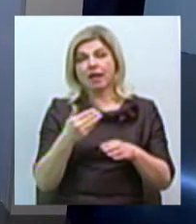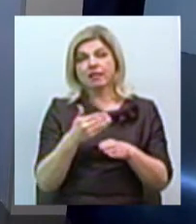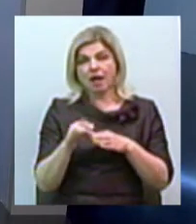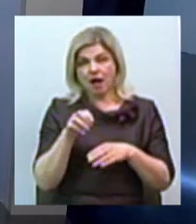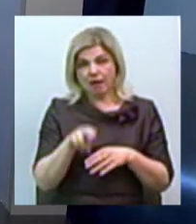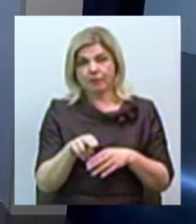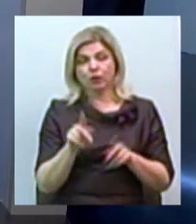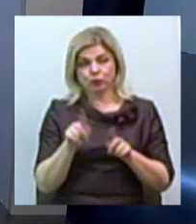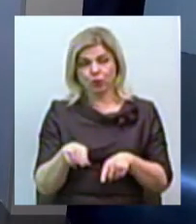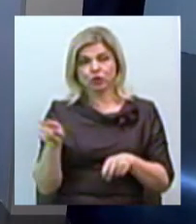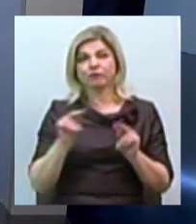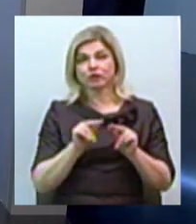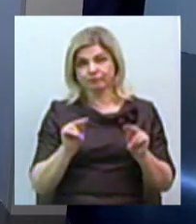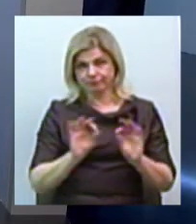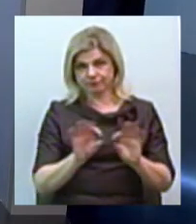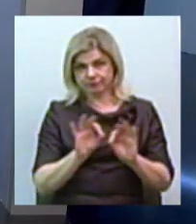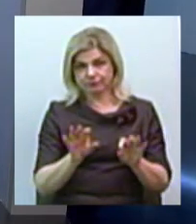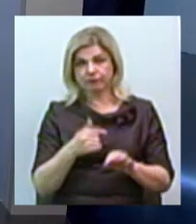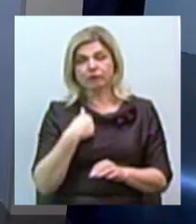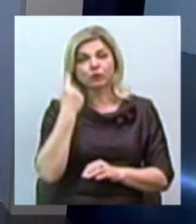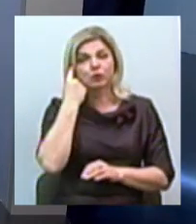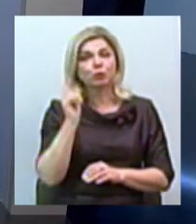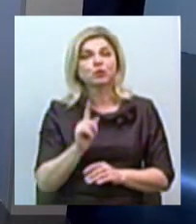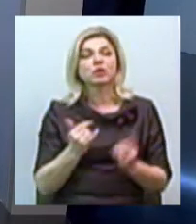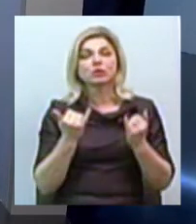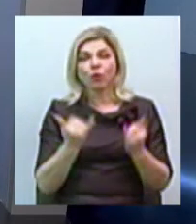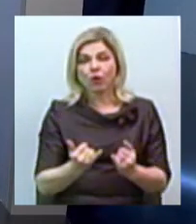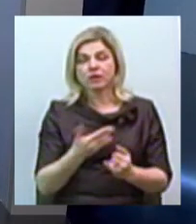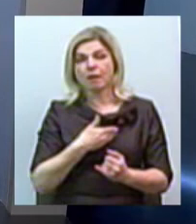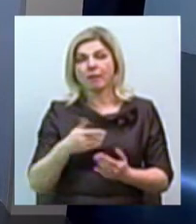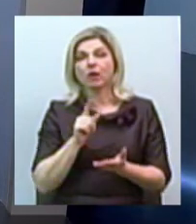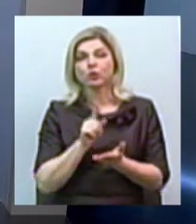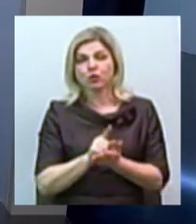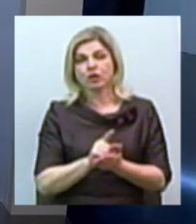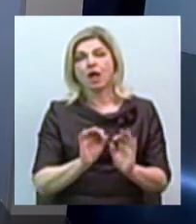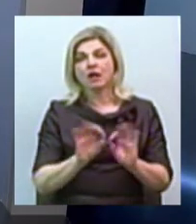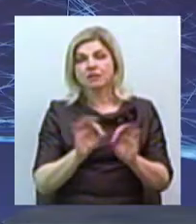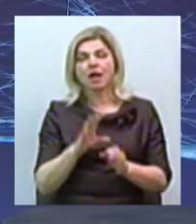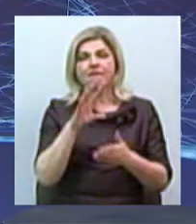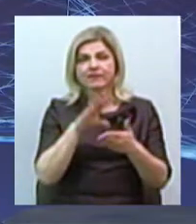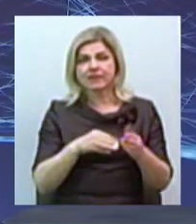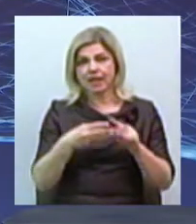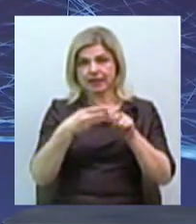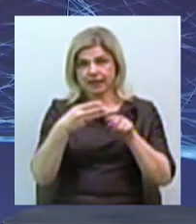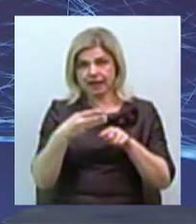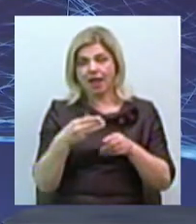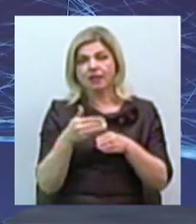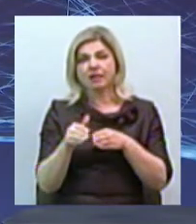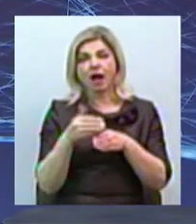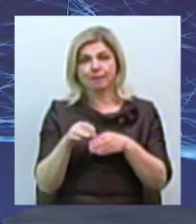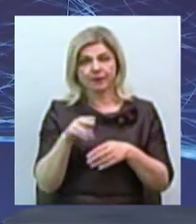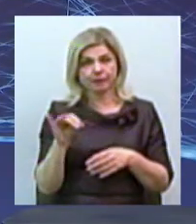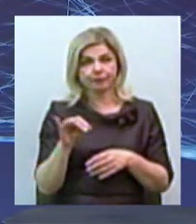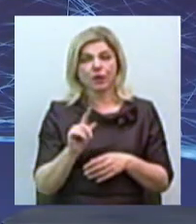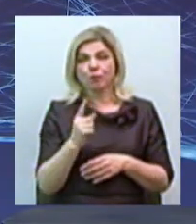Олена прокоментує. Мені здається, що на сьогоднішній день ми маємо коментувати всі три етапи. Адже у 19-му